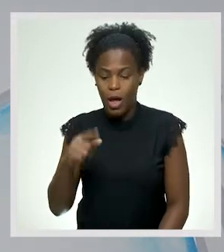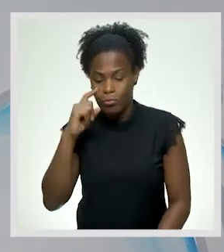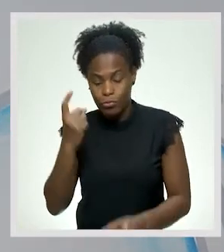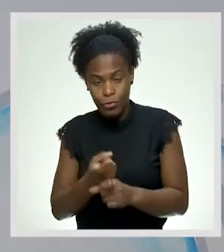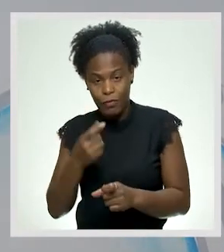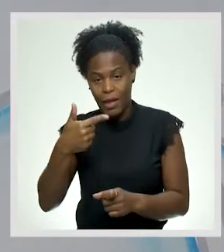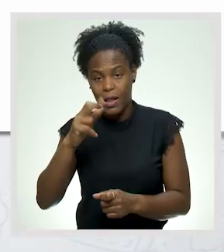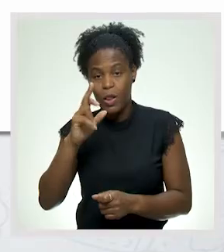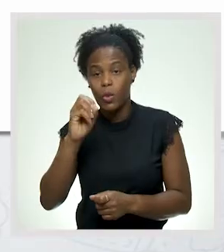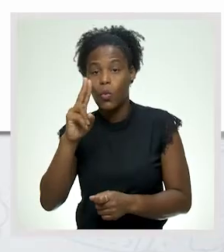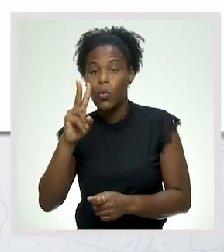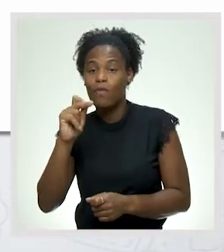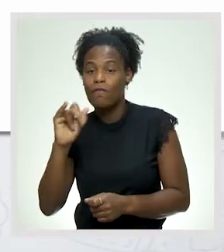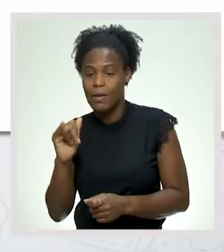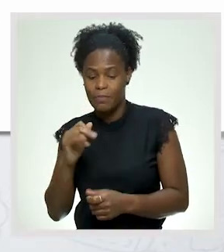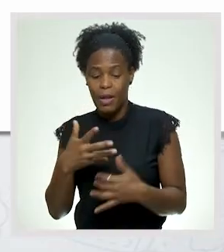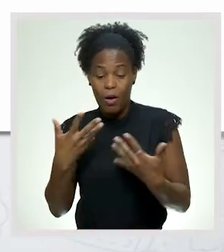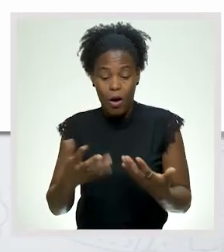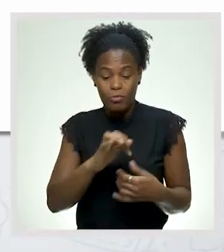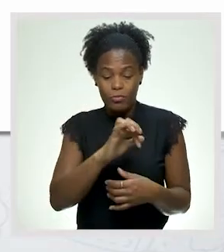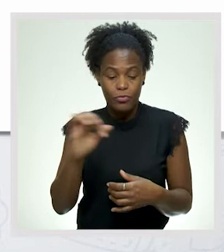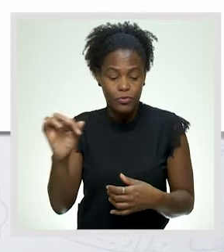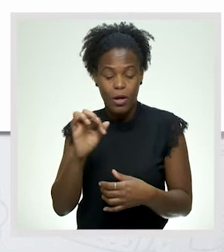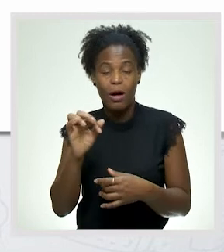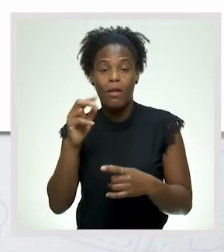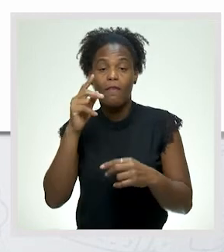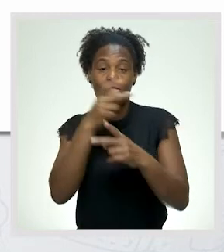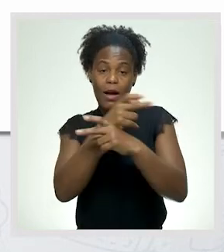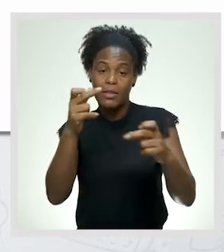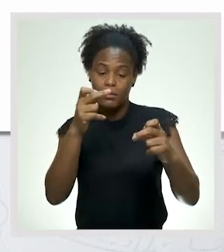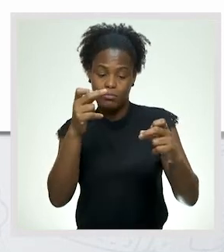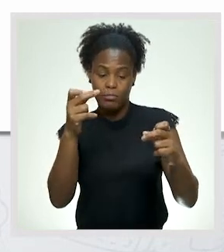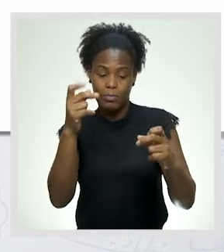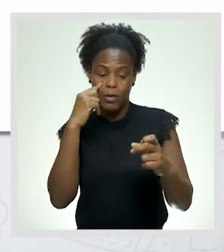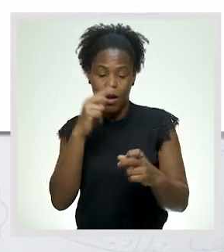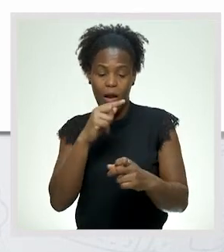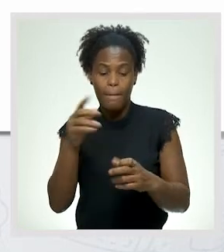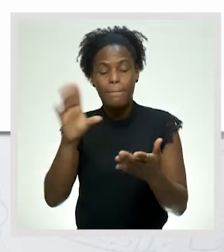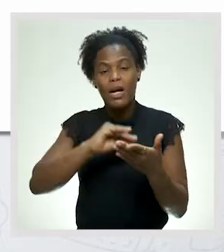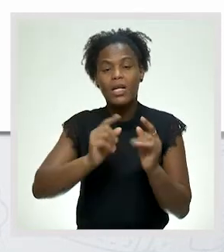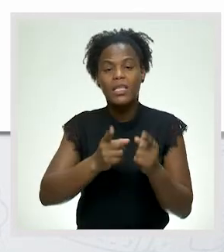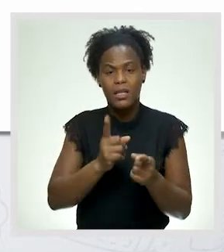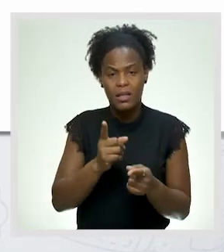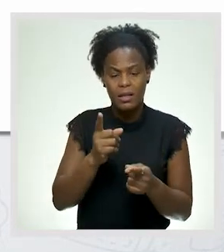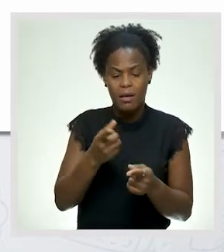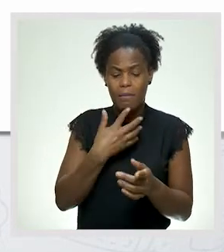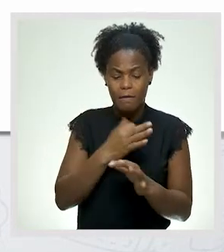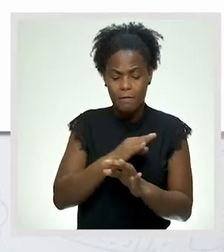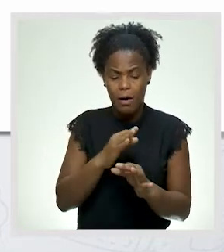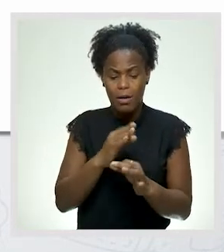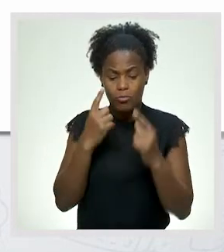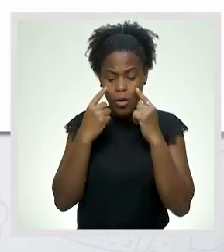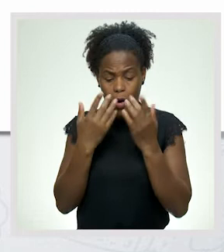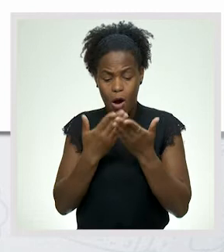phrase. Le plus que parfait exprime une action. Vous complétez, mais